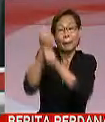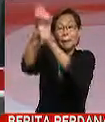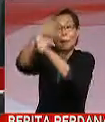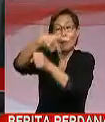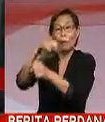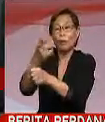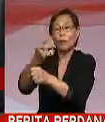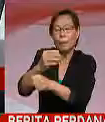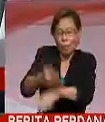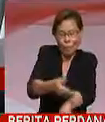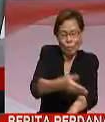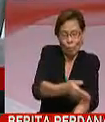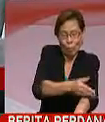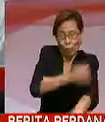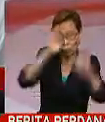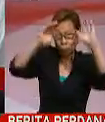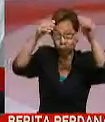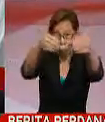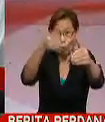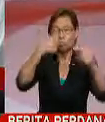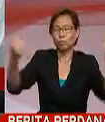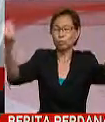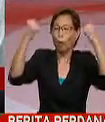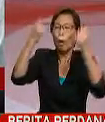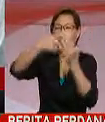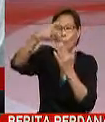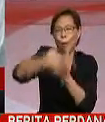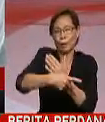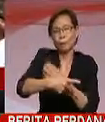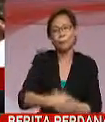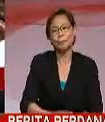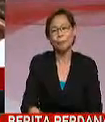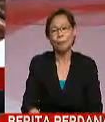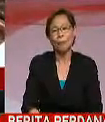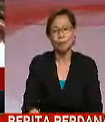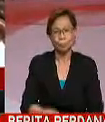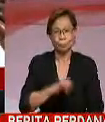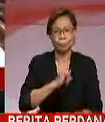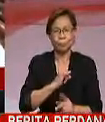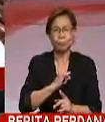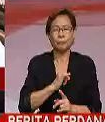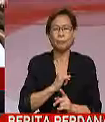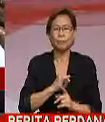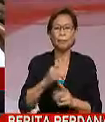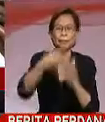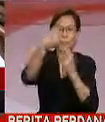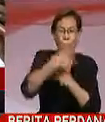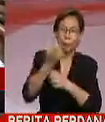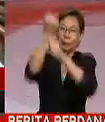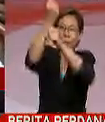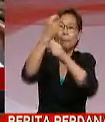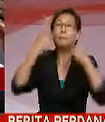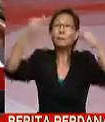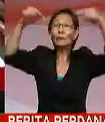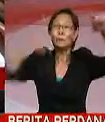namun penambahbaikan akan dititiatkan untuk memperkasakan program tersebut saya tak gagal banyak pencapaian